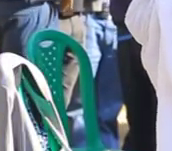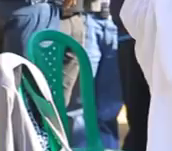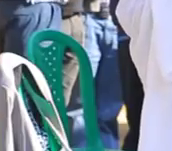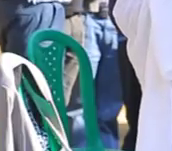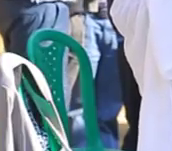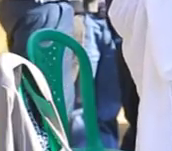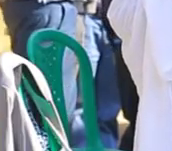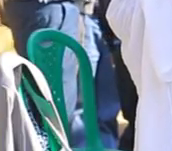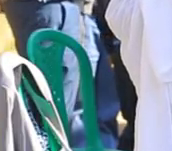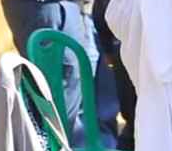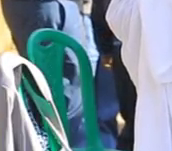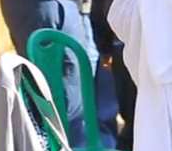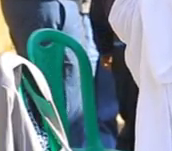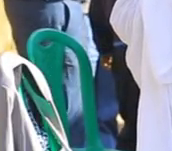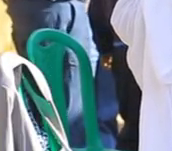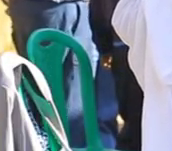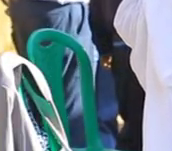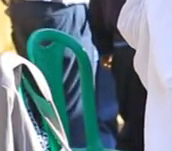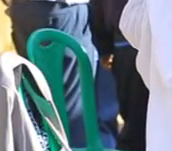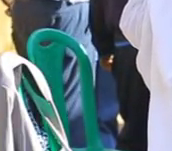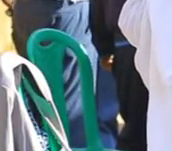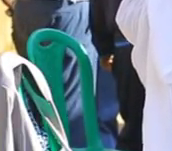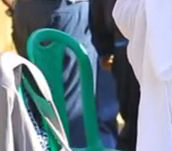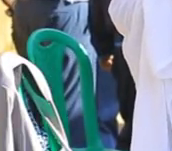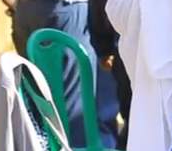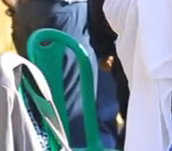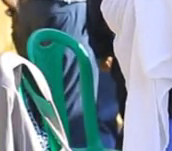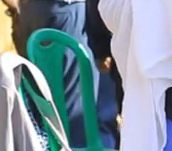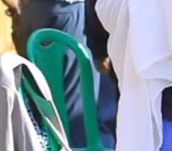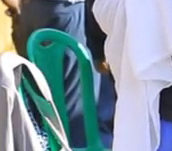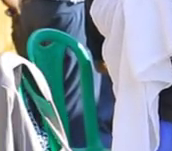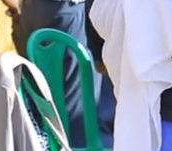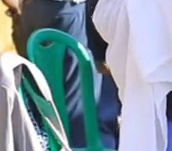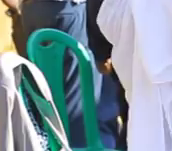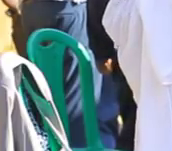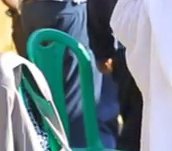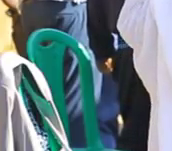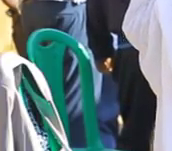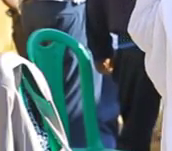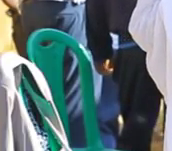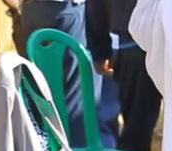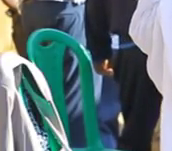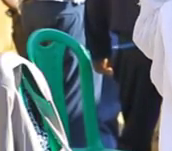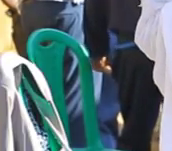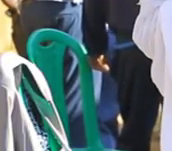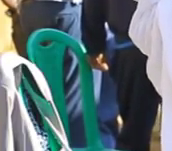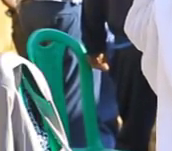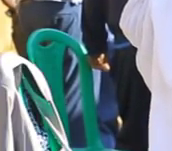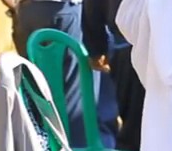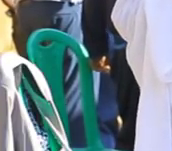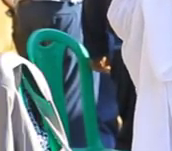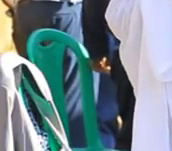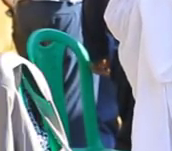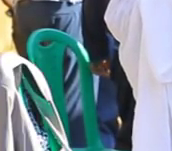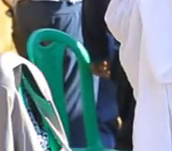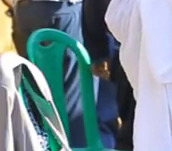ተመልካቾቻችን እንኳን ለጌታችን ለመድኃኒታችን ለኢየሱስ ክርስቶስ የጥምቀት በዓል ዋዜማ አደረሳችሁ። አሁን የምንገኘው